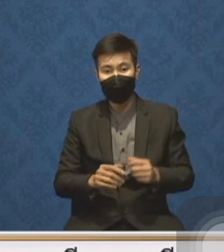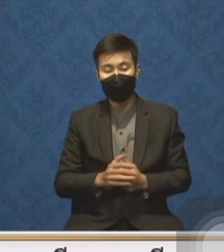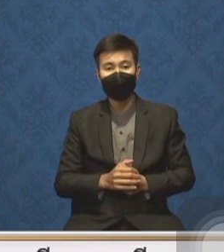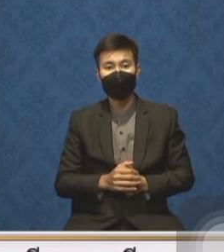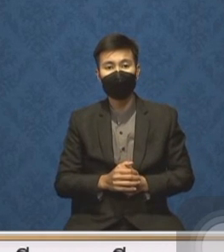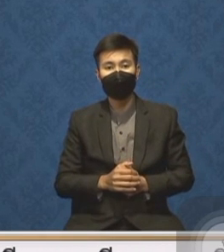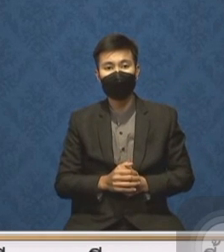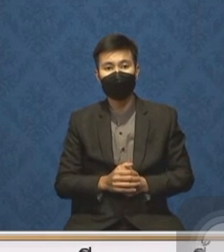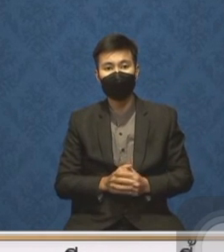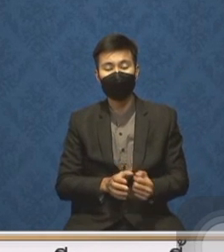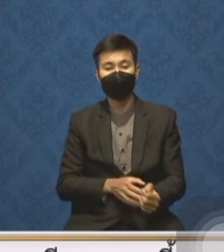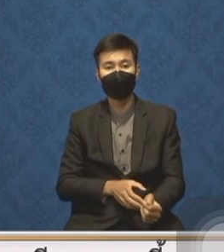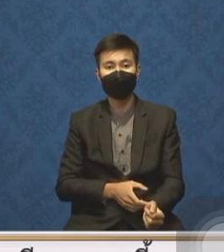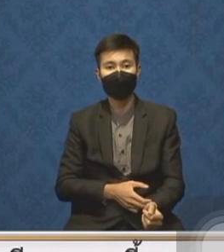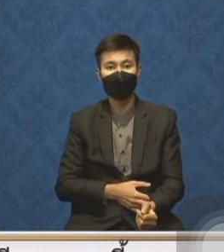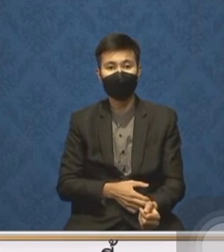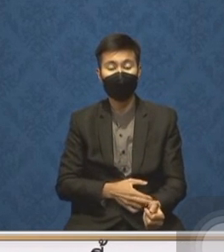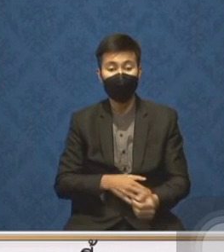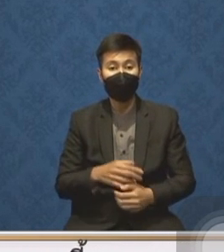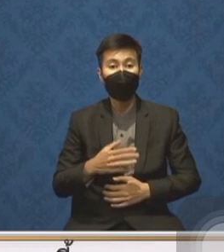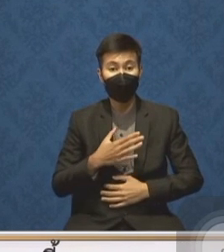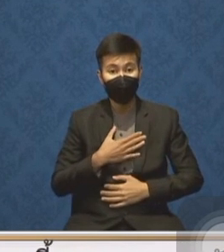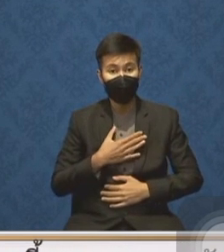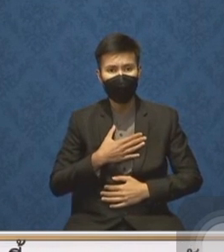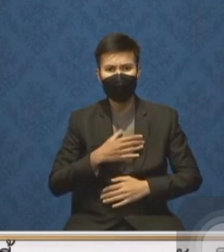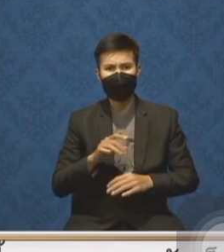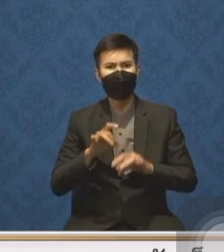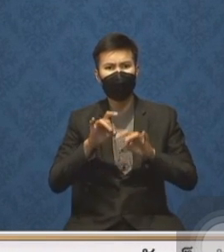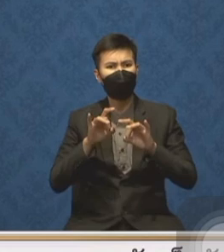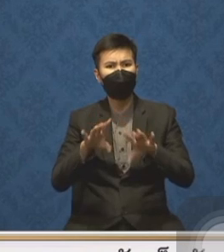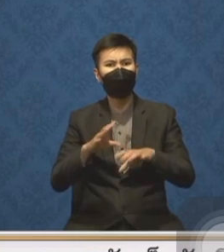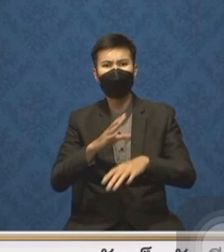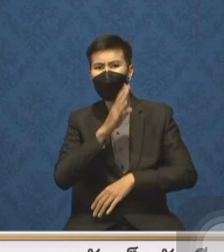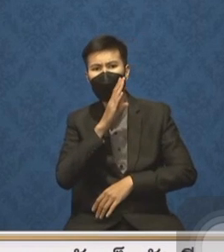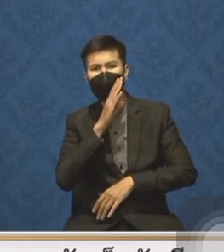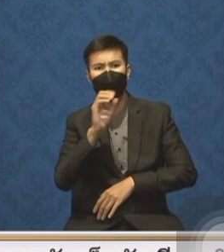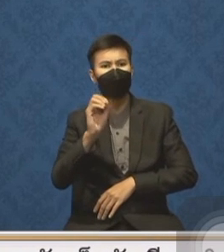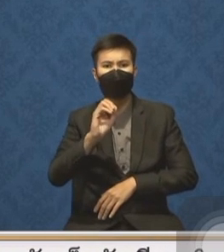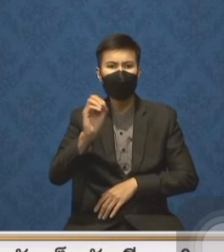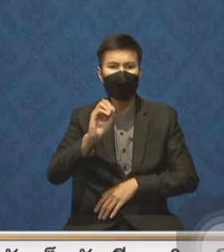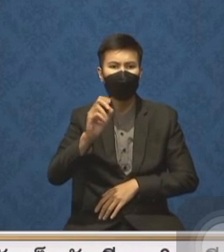ครับผมไม่ได้ใส่ร้ายและผมก็ไม่ได้โกหกท่านครับ